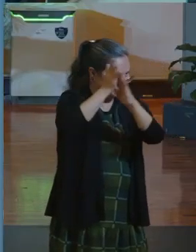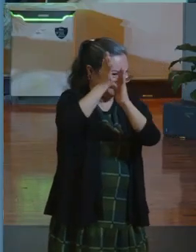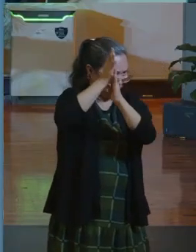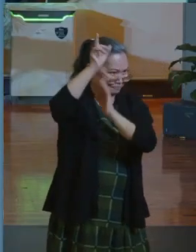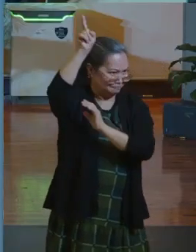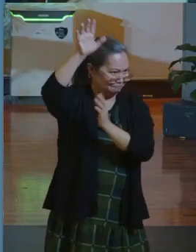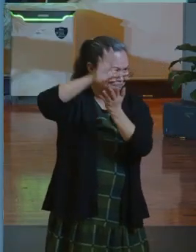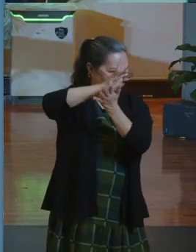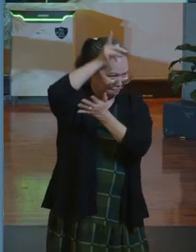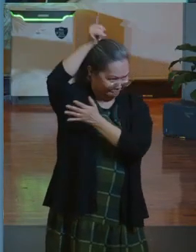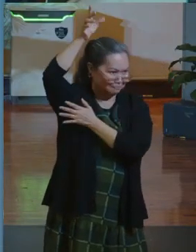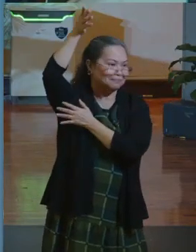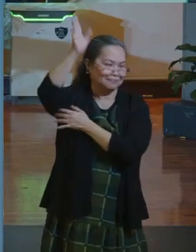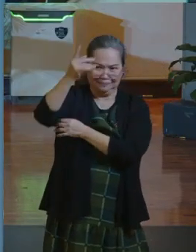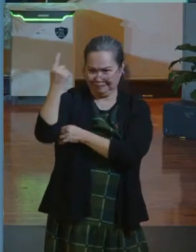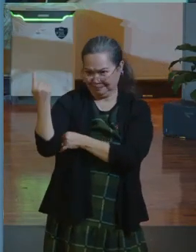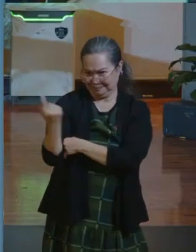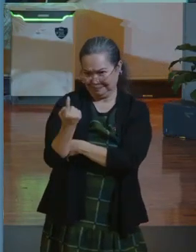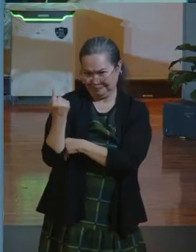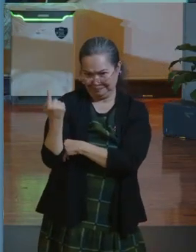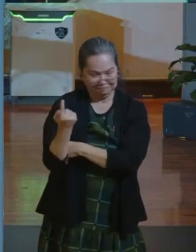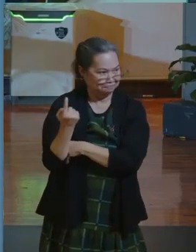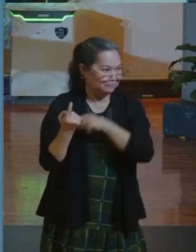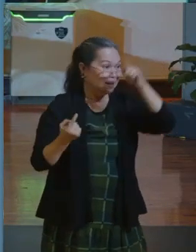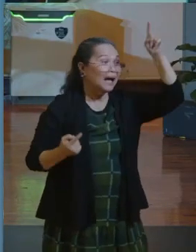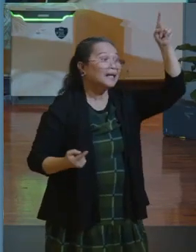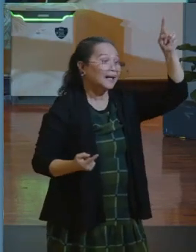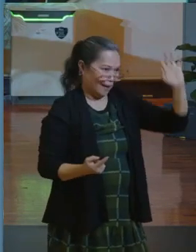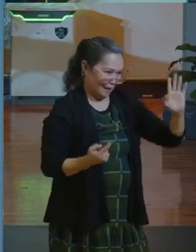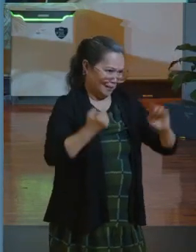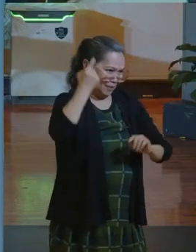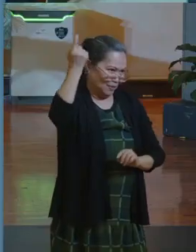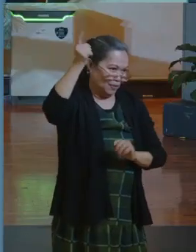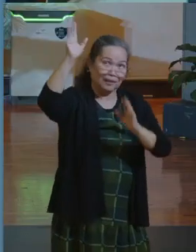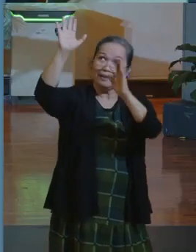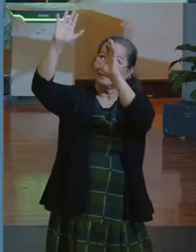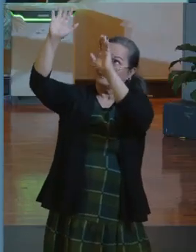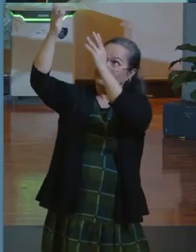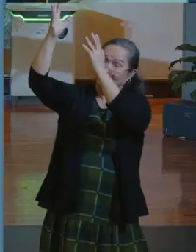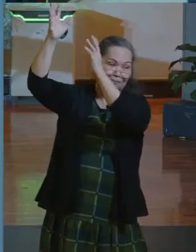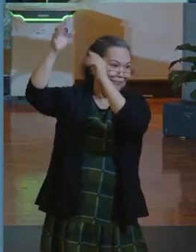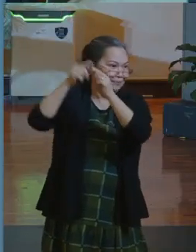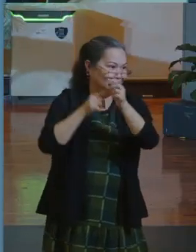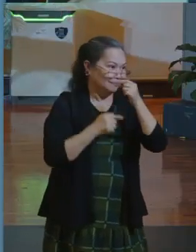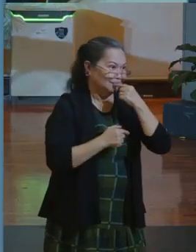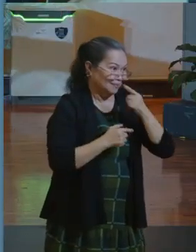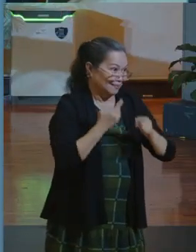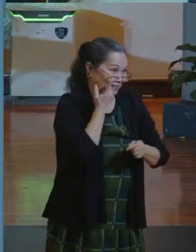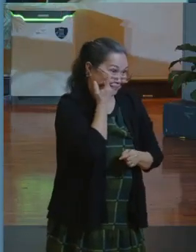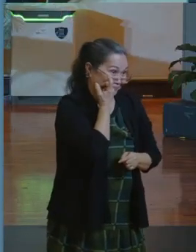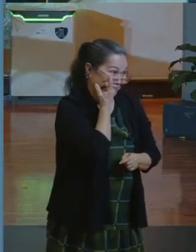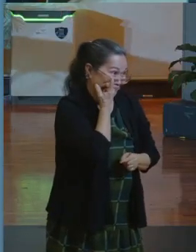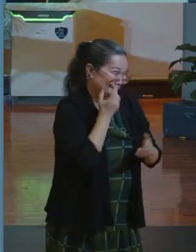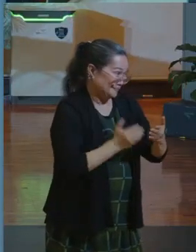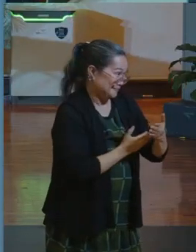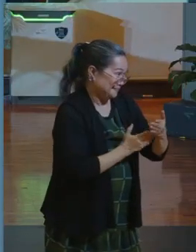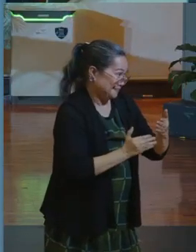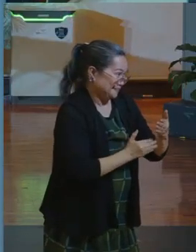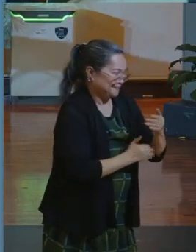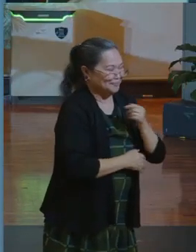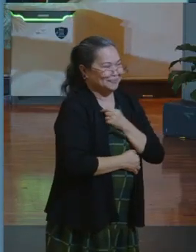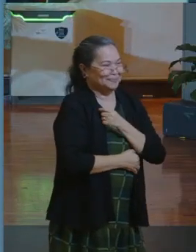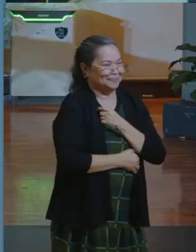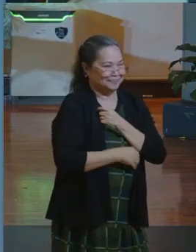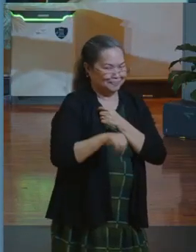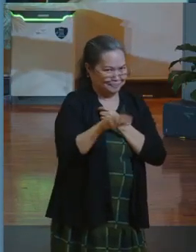Diyos lamang. Sa Diyos lamang ang papuri. Yung kung aking inawi kanina.